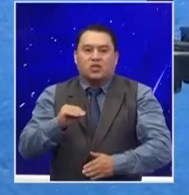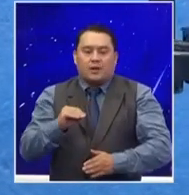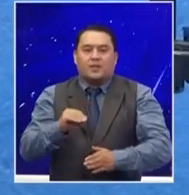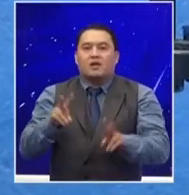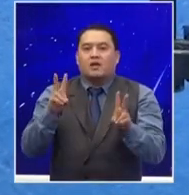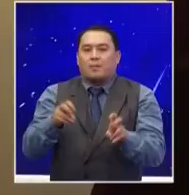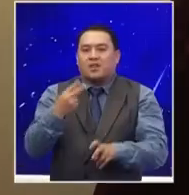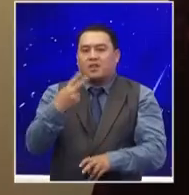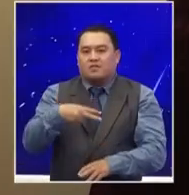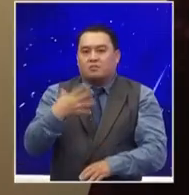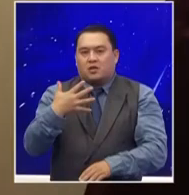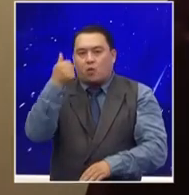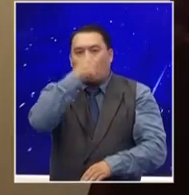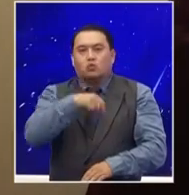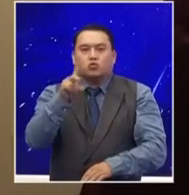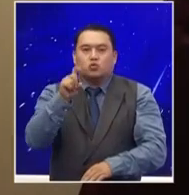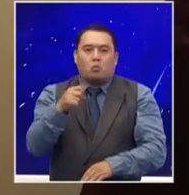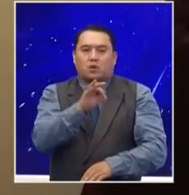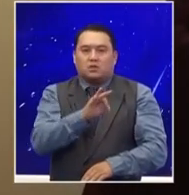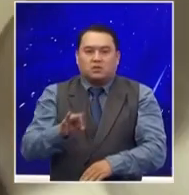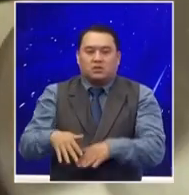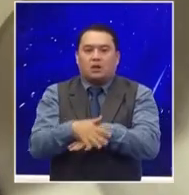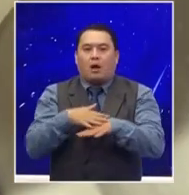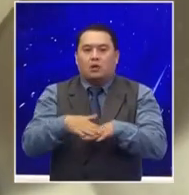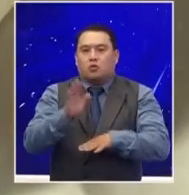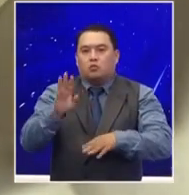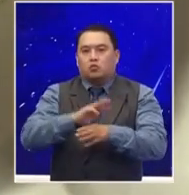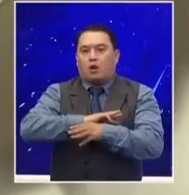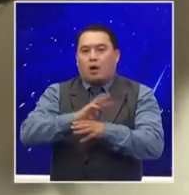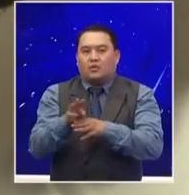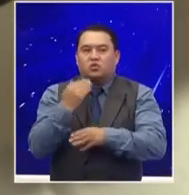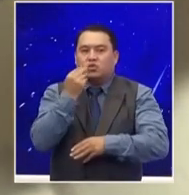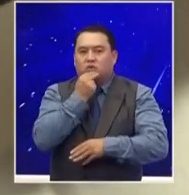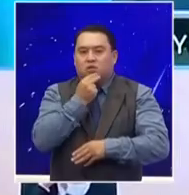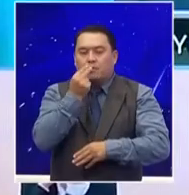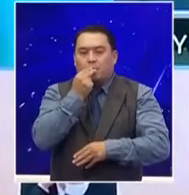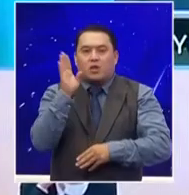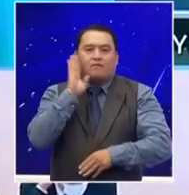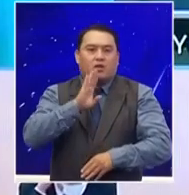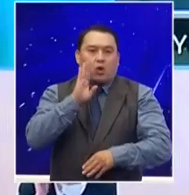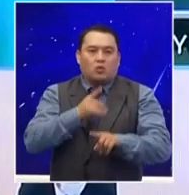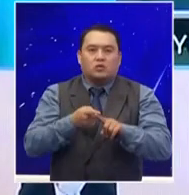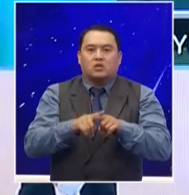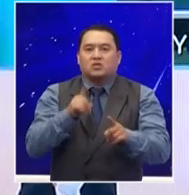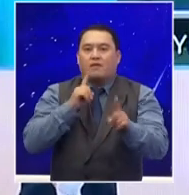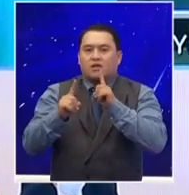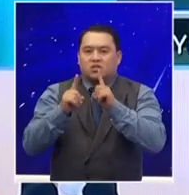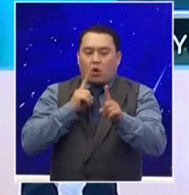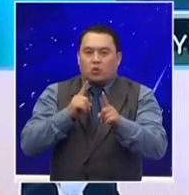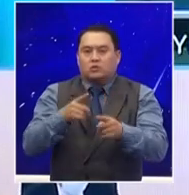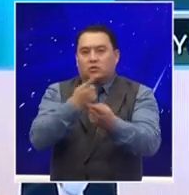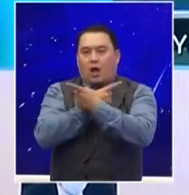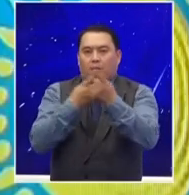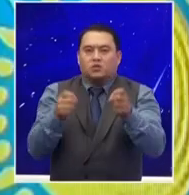рамках к 2025 году 100% населения страны будет обеспечено чистой питьевой водой. Об этом на селекторном заседании